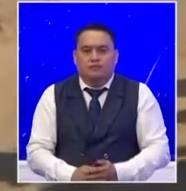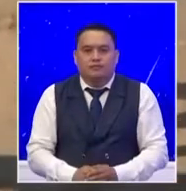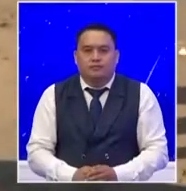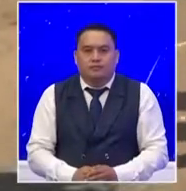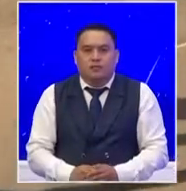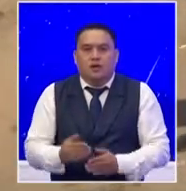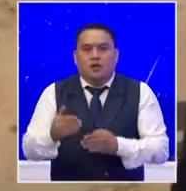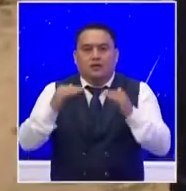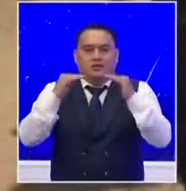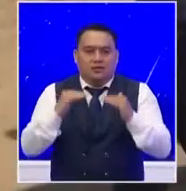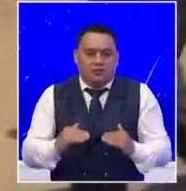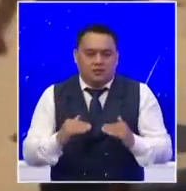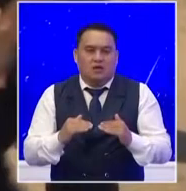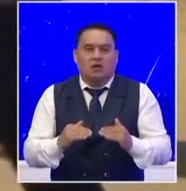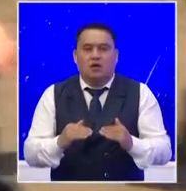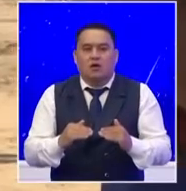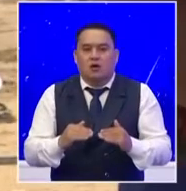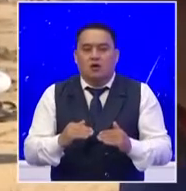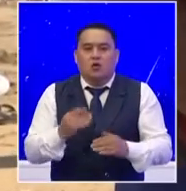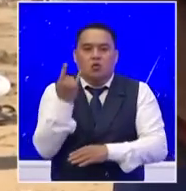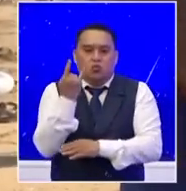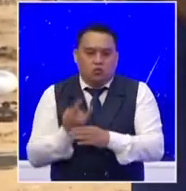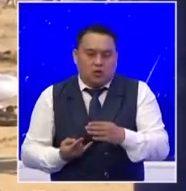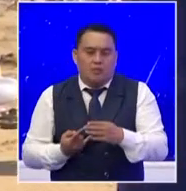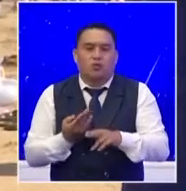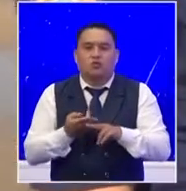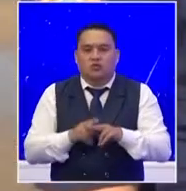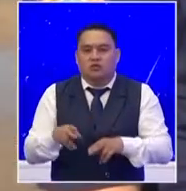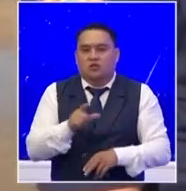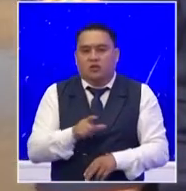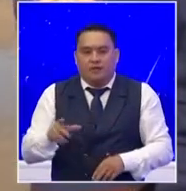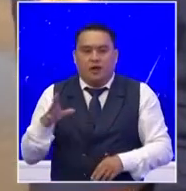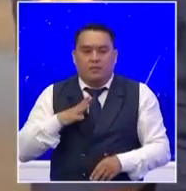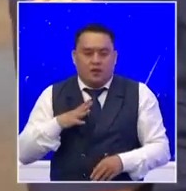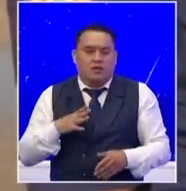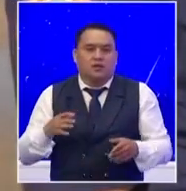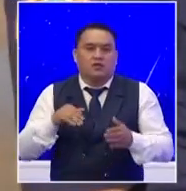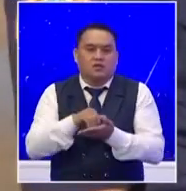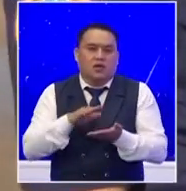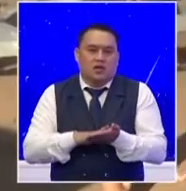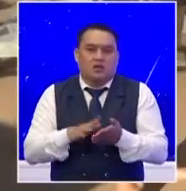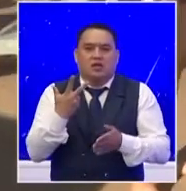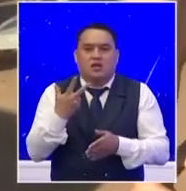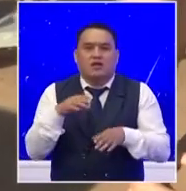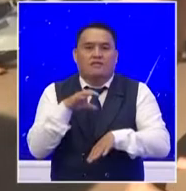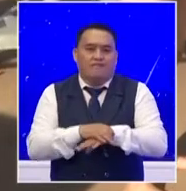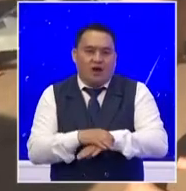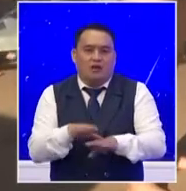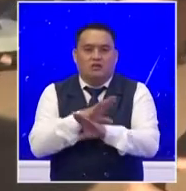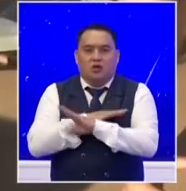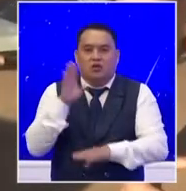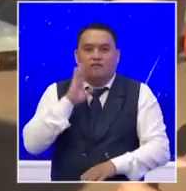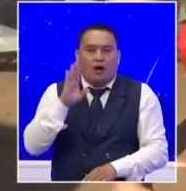Заметно снизилось в регионе количество утопленников за последние два года. С начала этого в области зарегистрировано лишь 3 факта смертности на